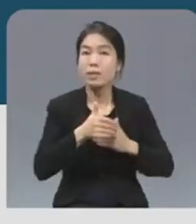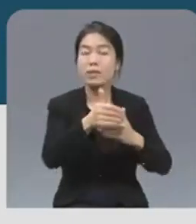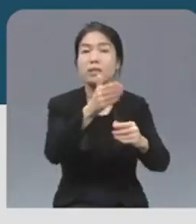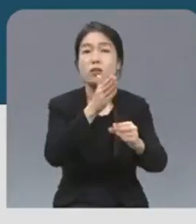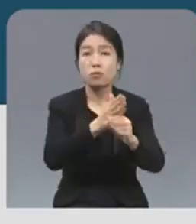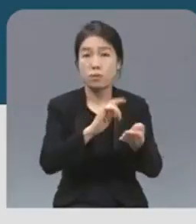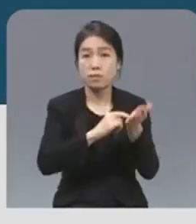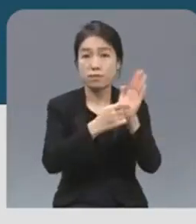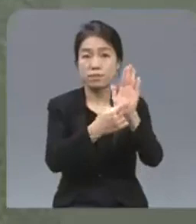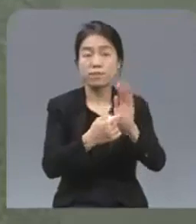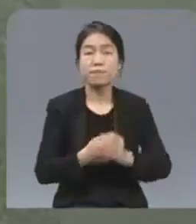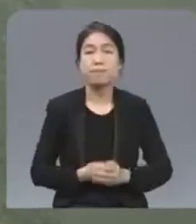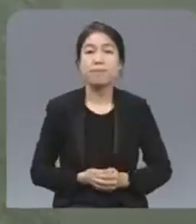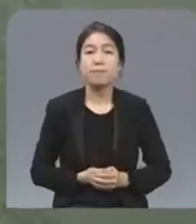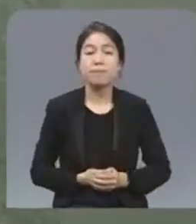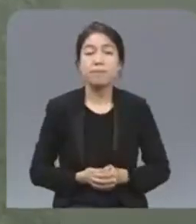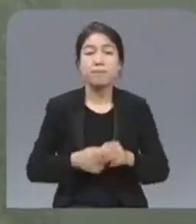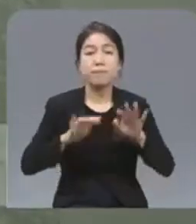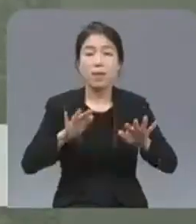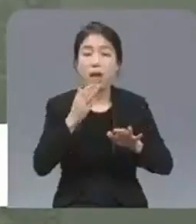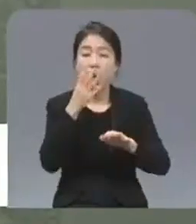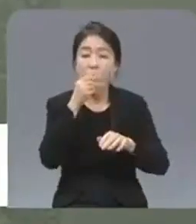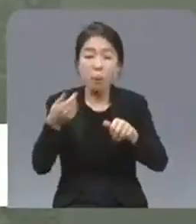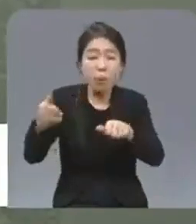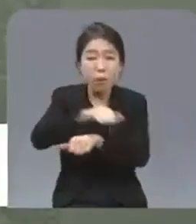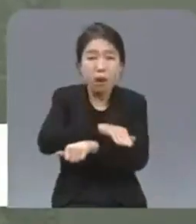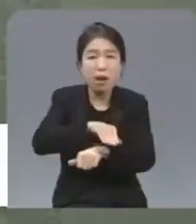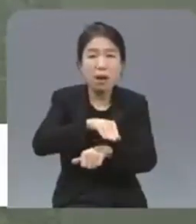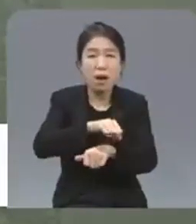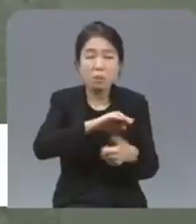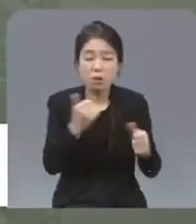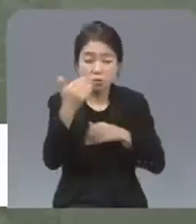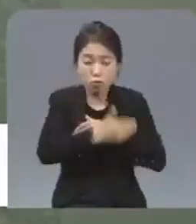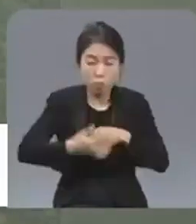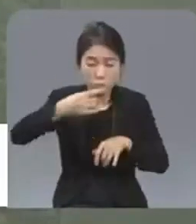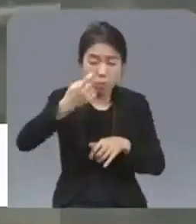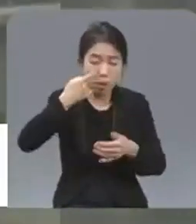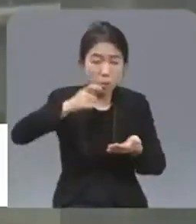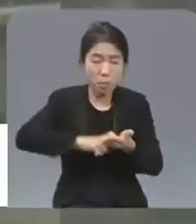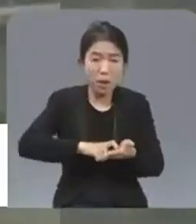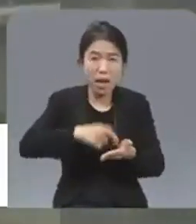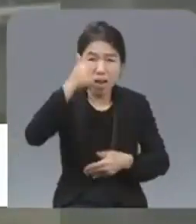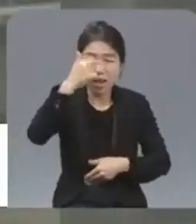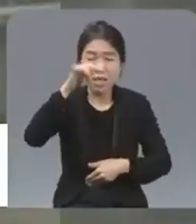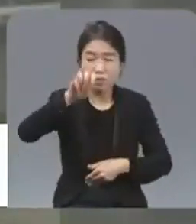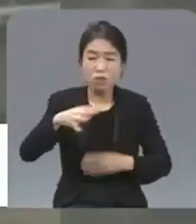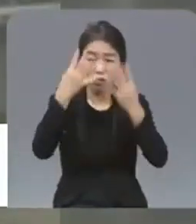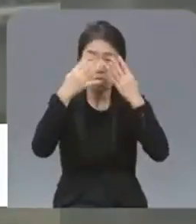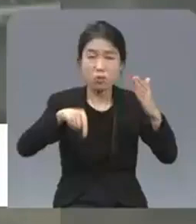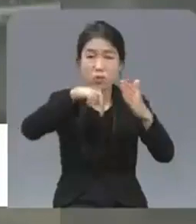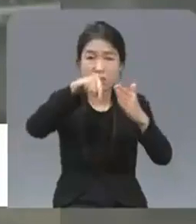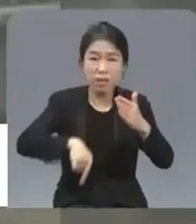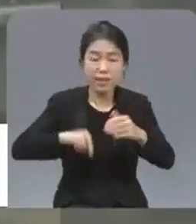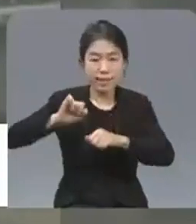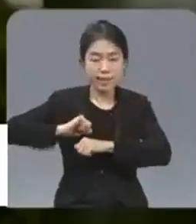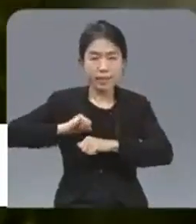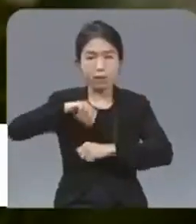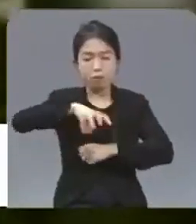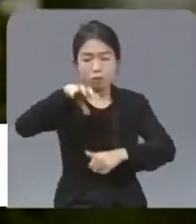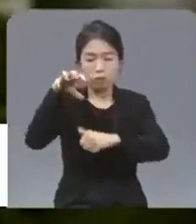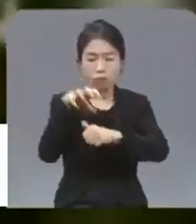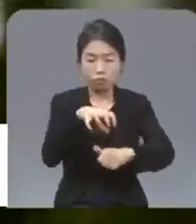있다고 밝혔습니다 이번에 암매장 시신이 확인된 옛 광주교도소는 계엄군의 광주 봉쇄작전